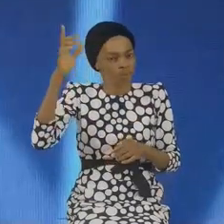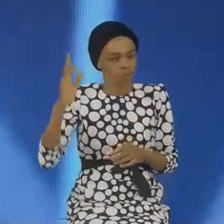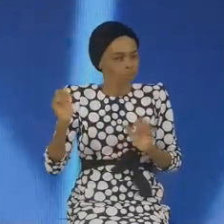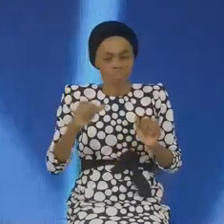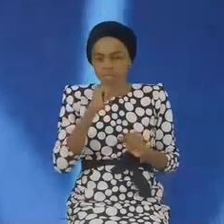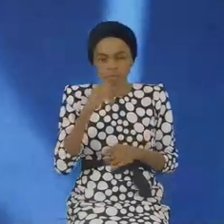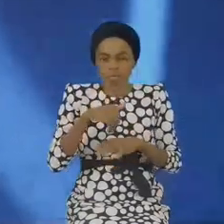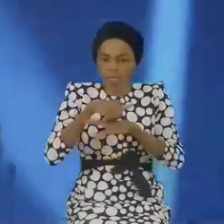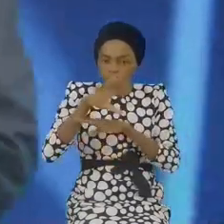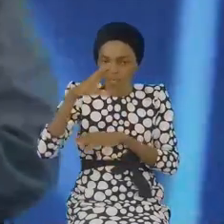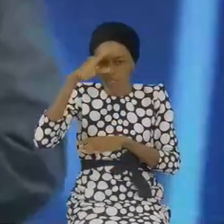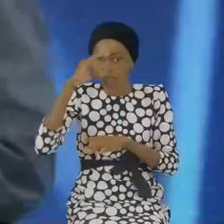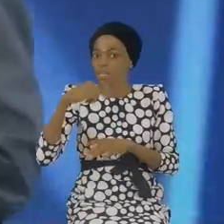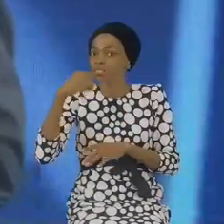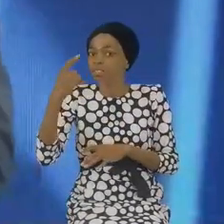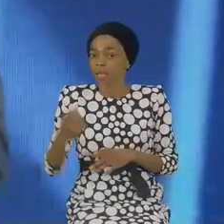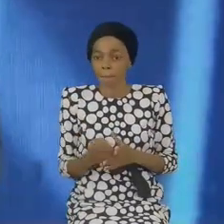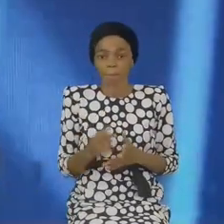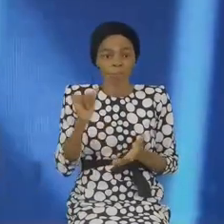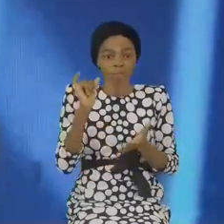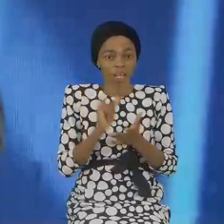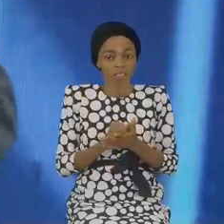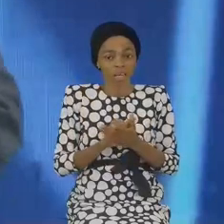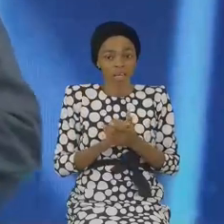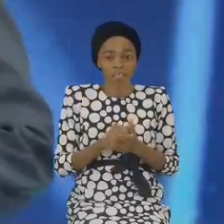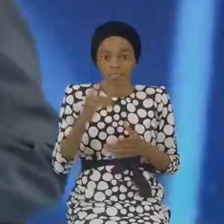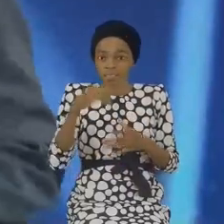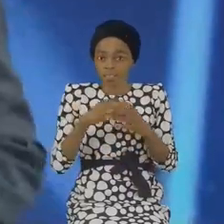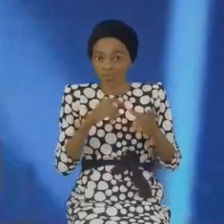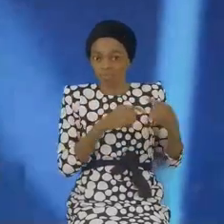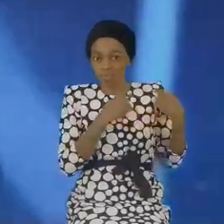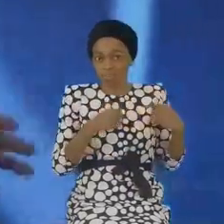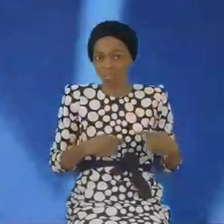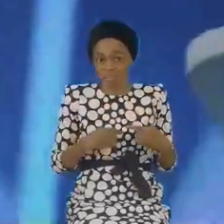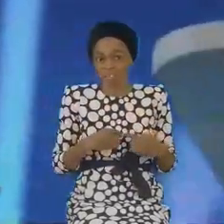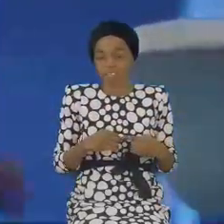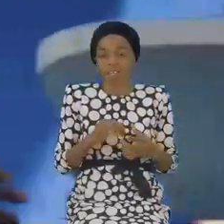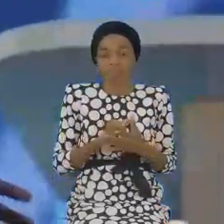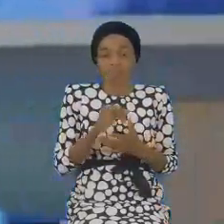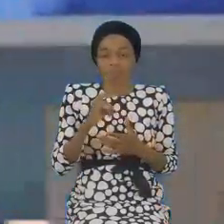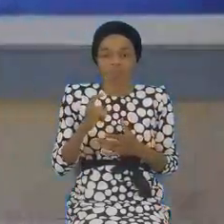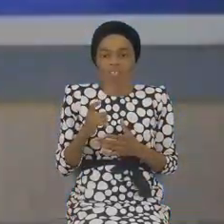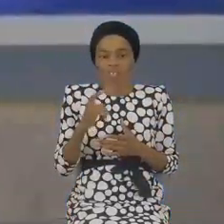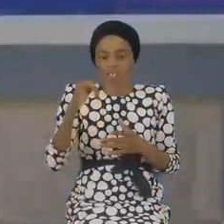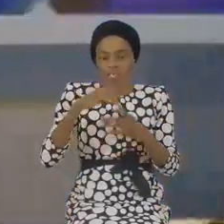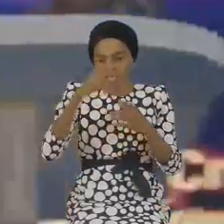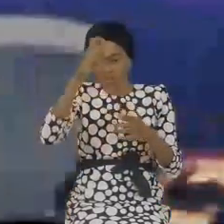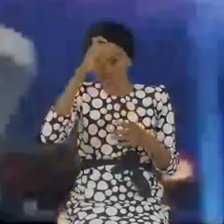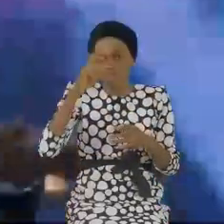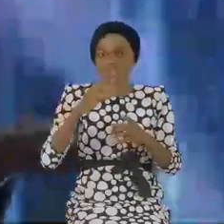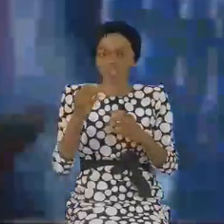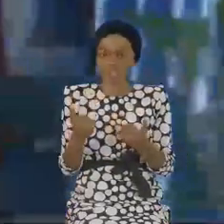l'envoyer pour dire cette chose qui est importante dans ton cœur. Tu es un Égyptien, tu veux rester en Égypte, va